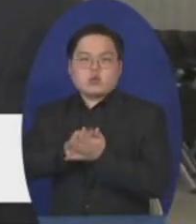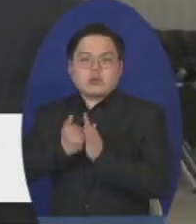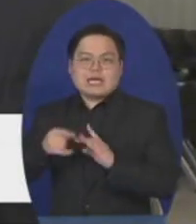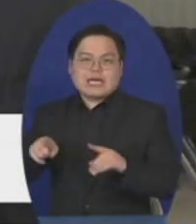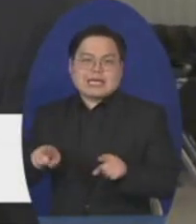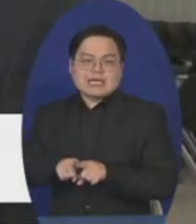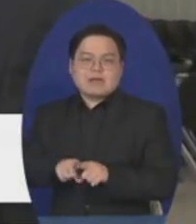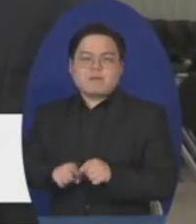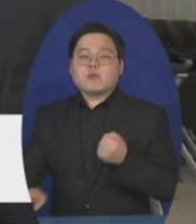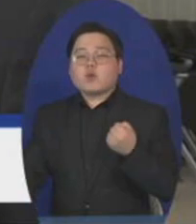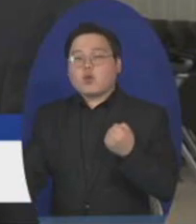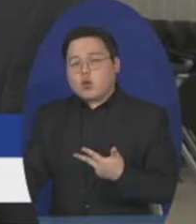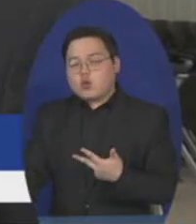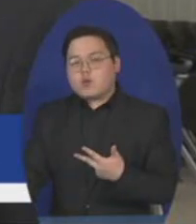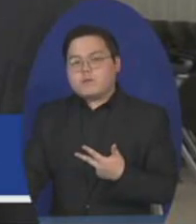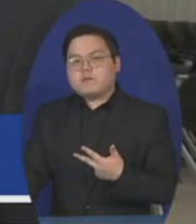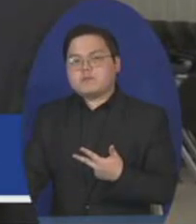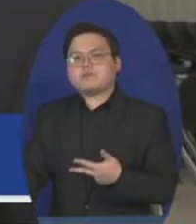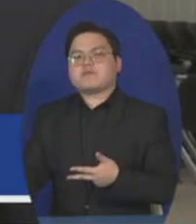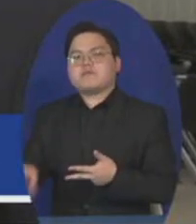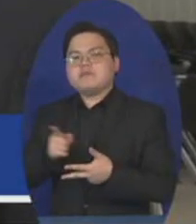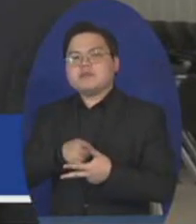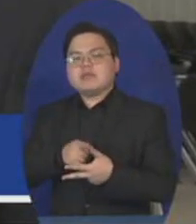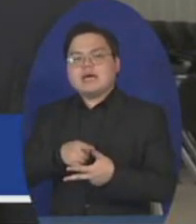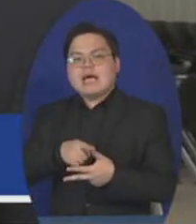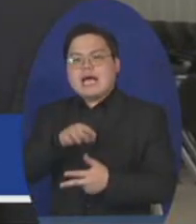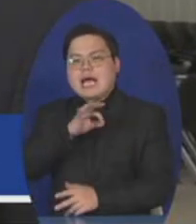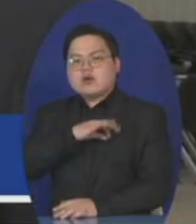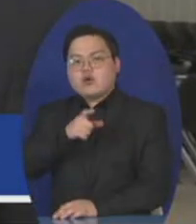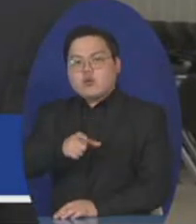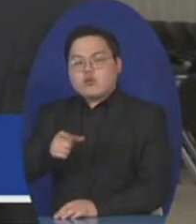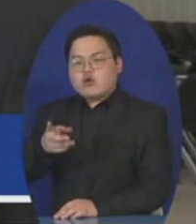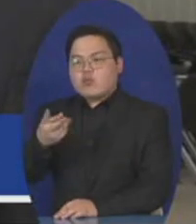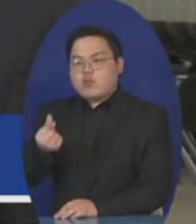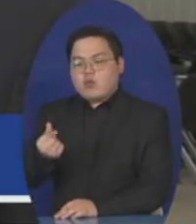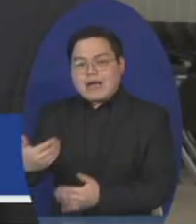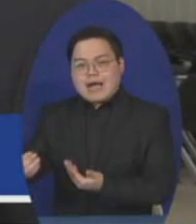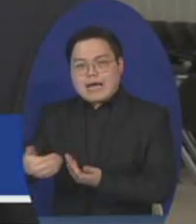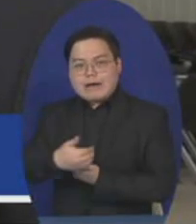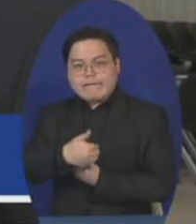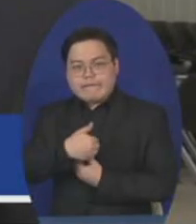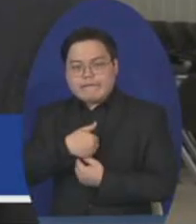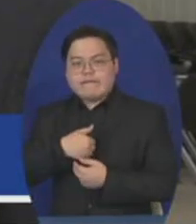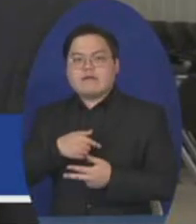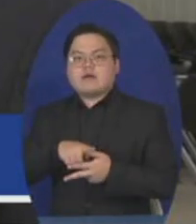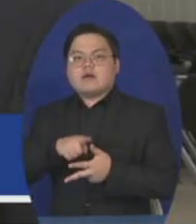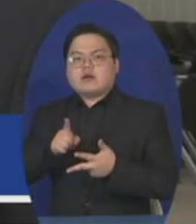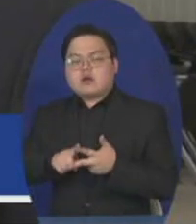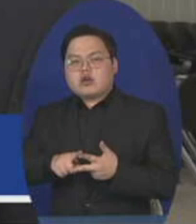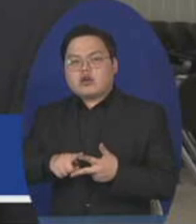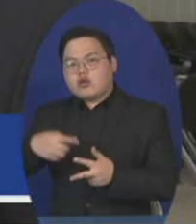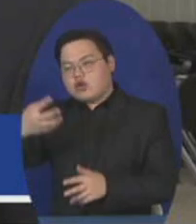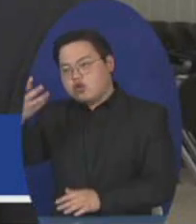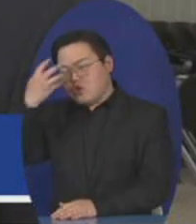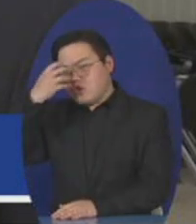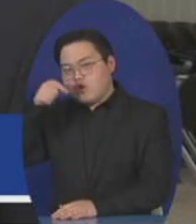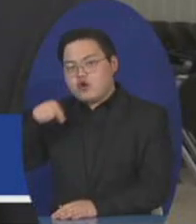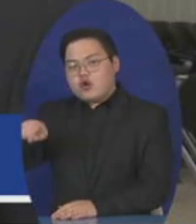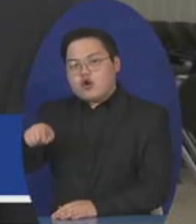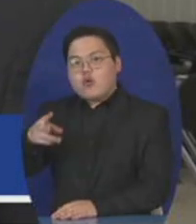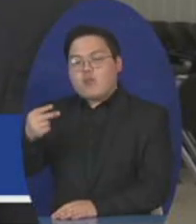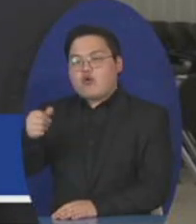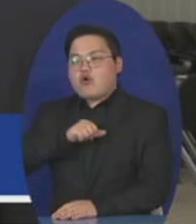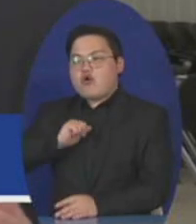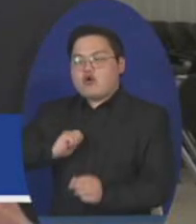гол 3 төрөл байж нэг төрөл нь хэрэглэгчтээс төлбөр хураамжийг авах, нөгөөх нь төрөөс төлбөр хураамжийг